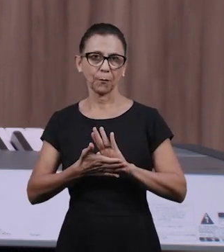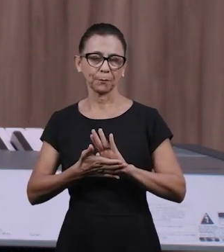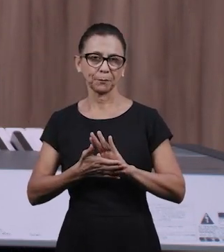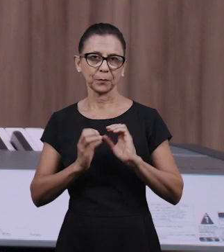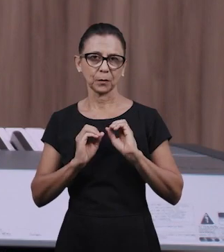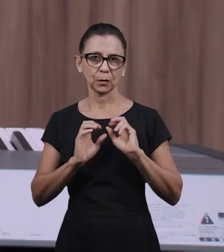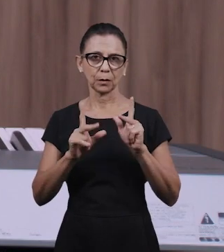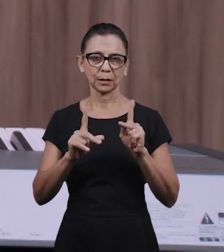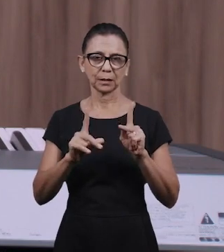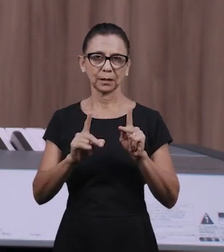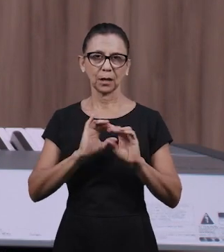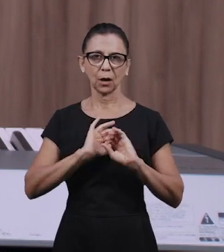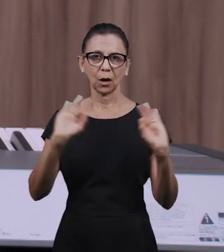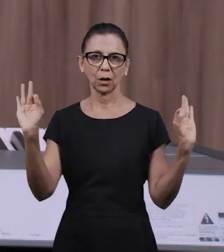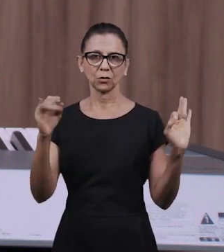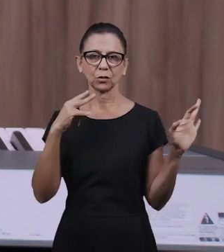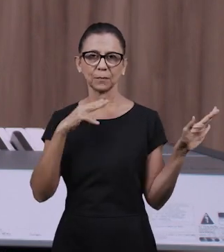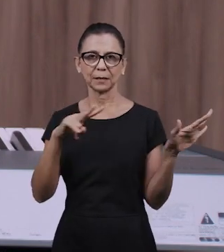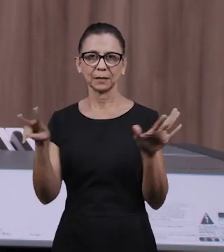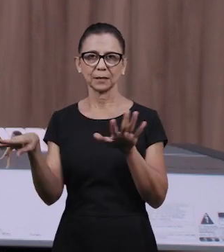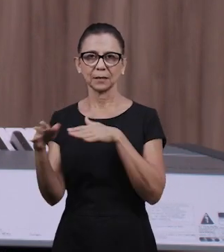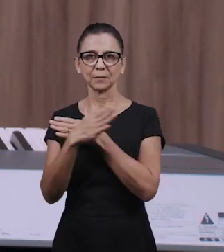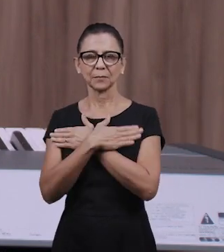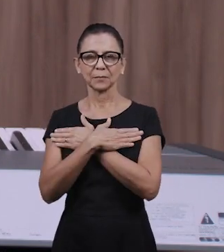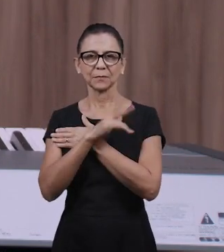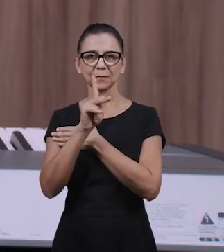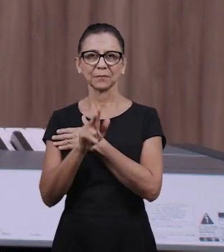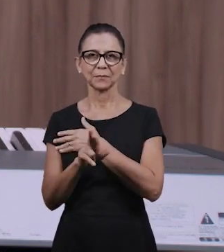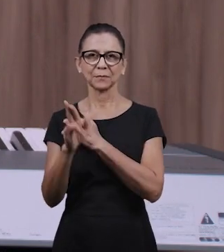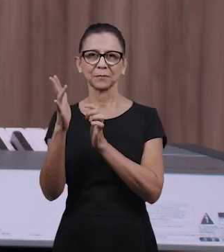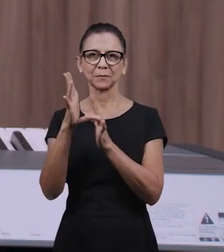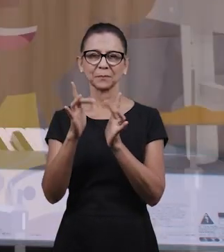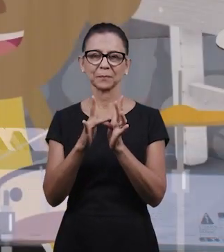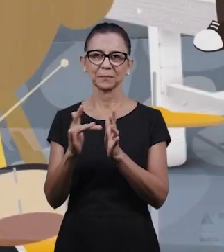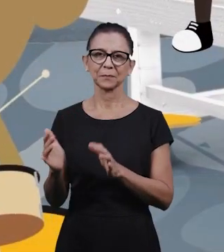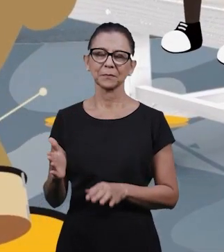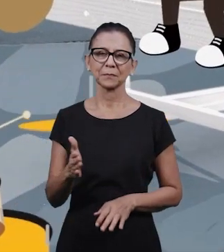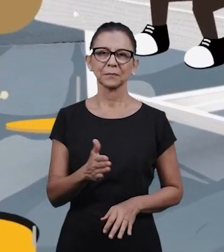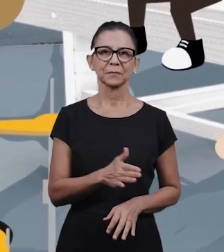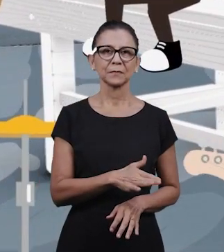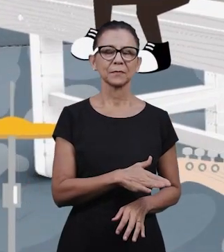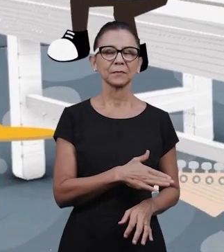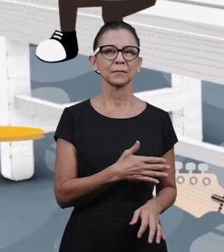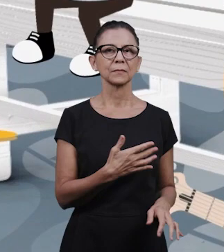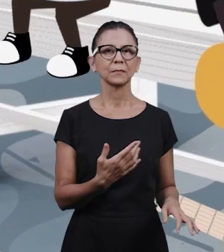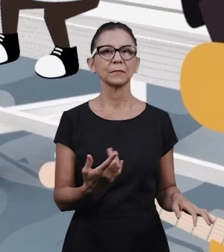allez jouer cette louange entière. Bonne semaine à vous, la paix du Seigneur.